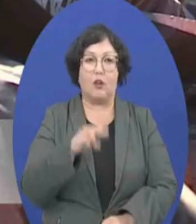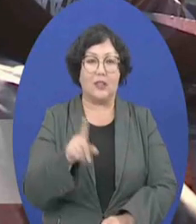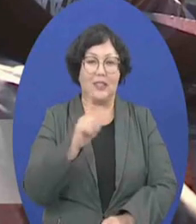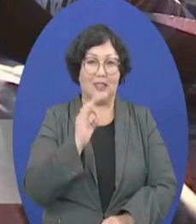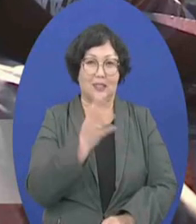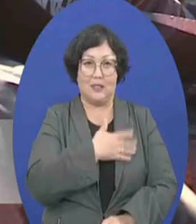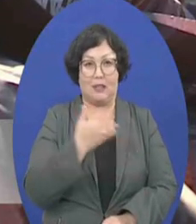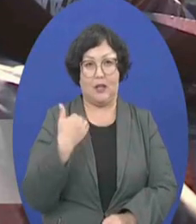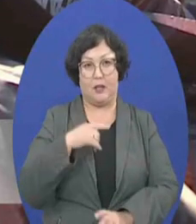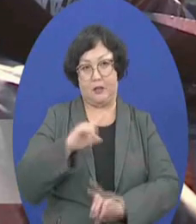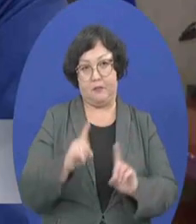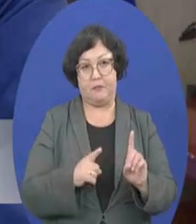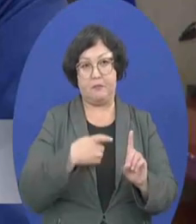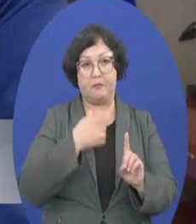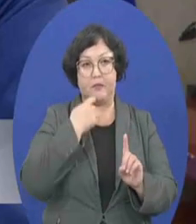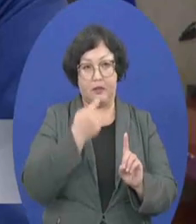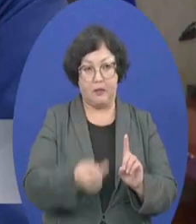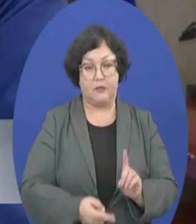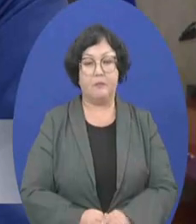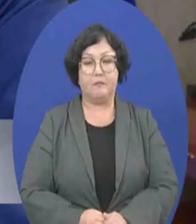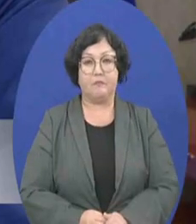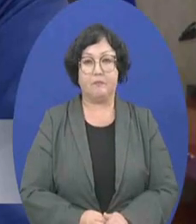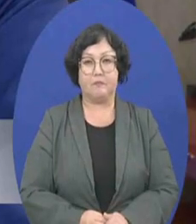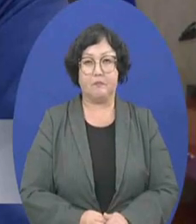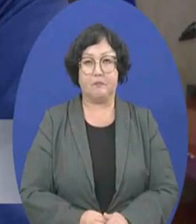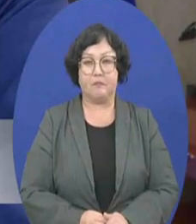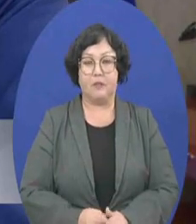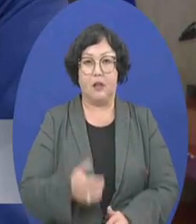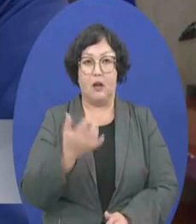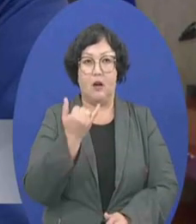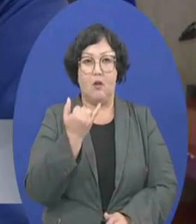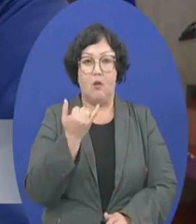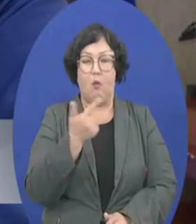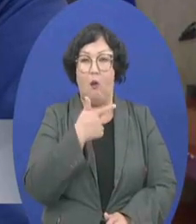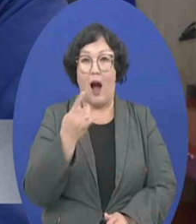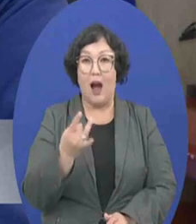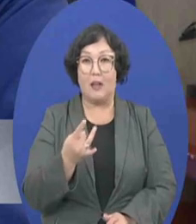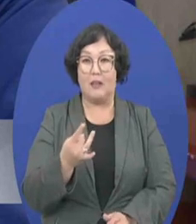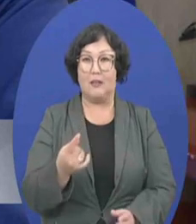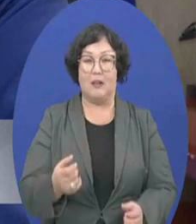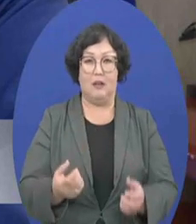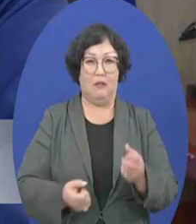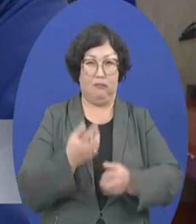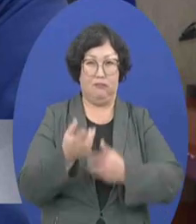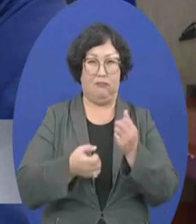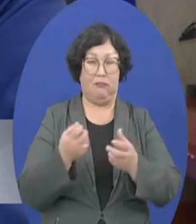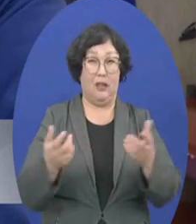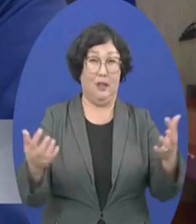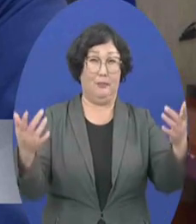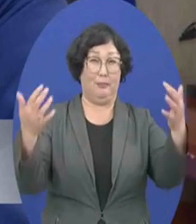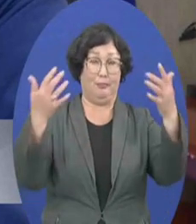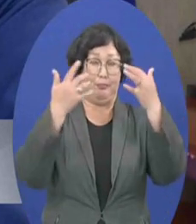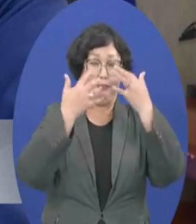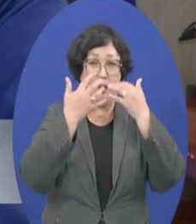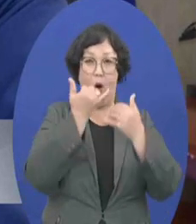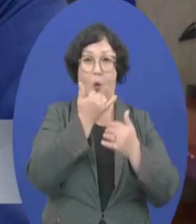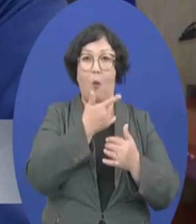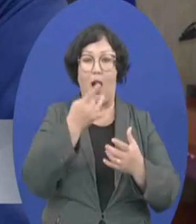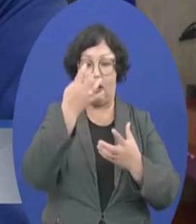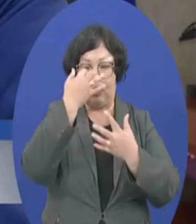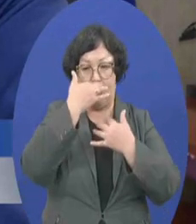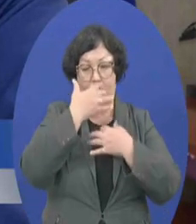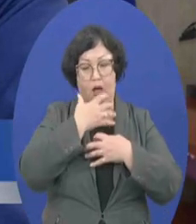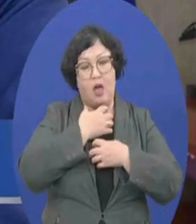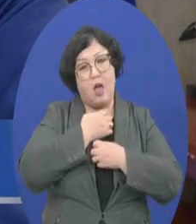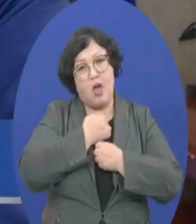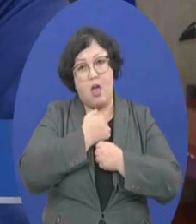даргын орлогч ярьлаа. Угаар мэдрэгчэнд бид нар нэгдсэн програм толбож байгаа. Угаарын хяналтын төв дээр жишээлбэл угаартаж